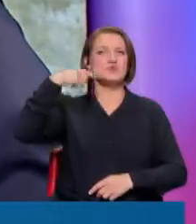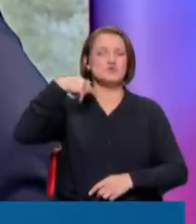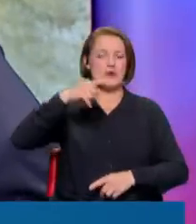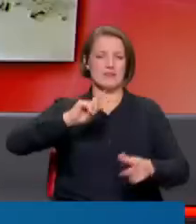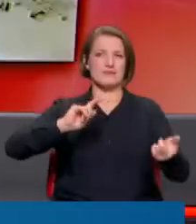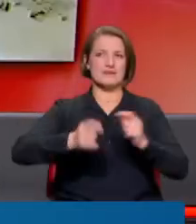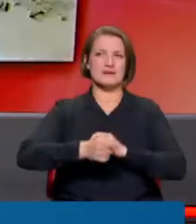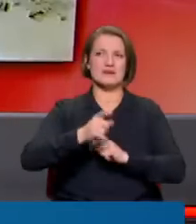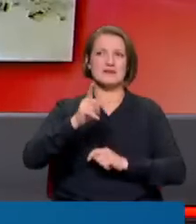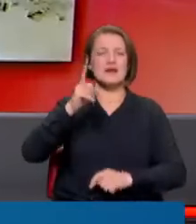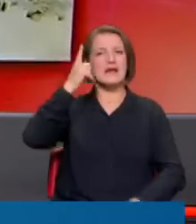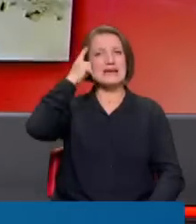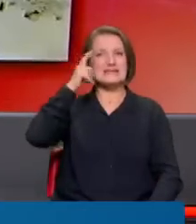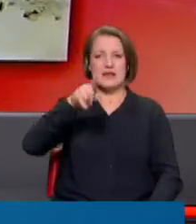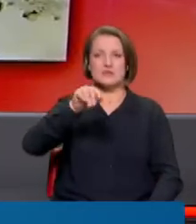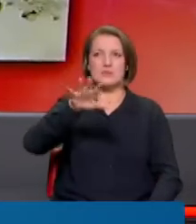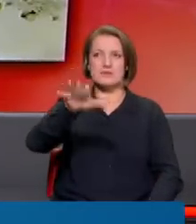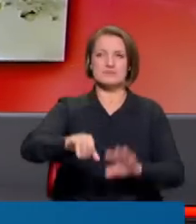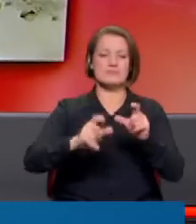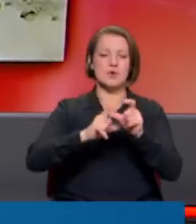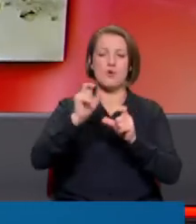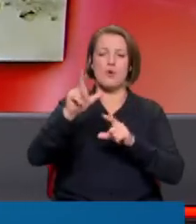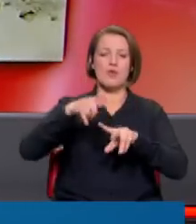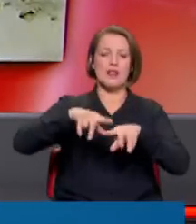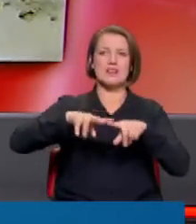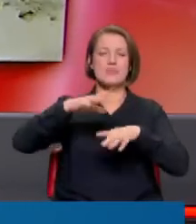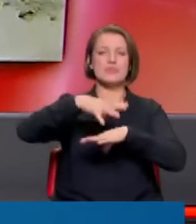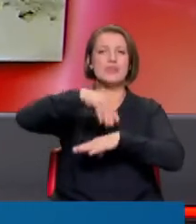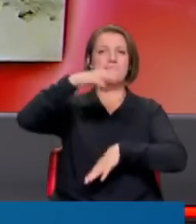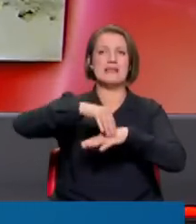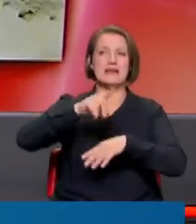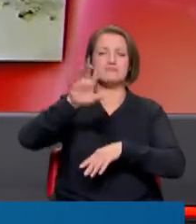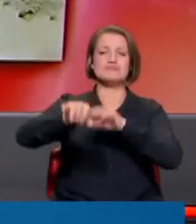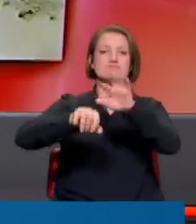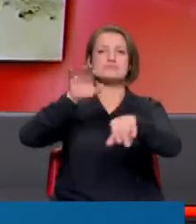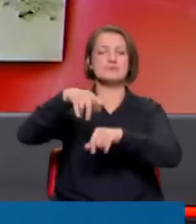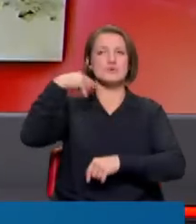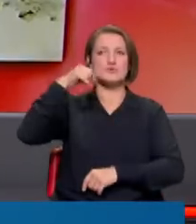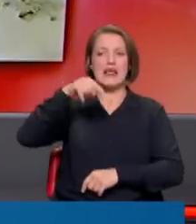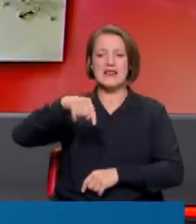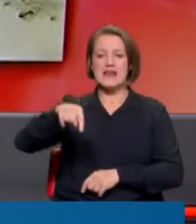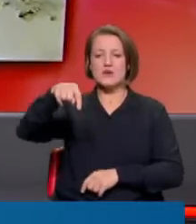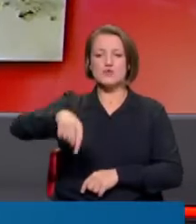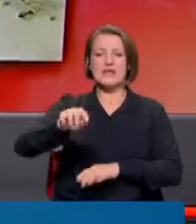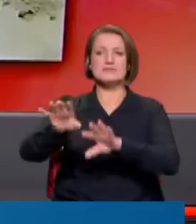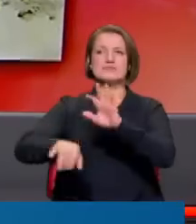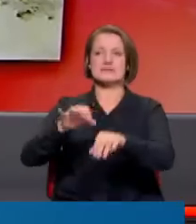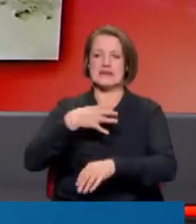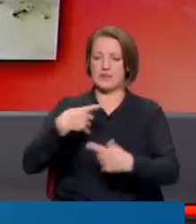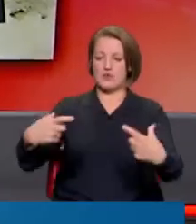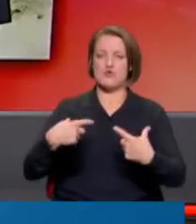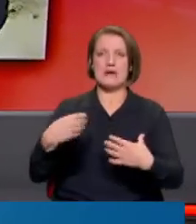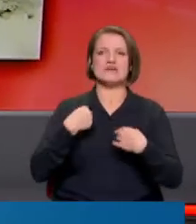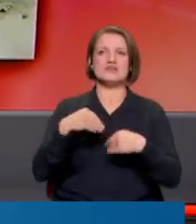değişecek İsrail şu bölgeyi işgal edecek bakın golan tepeleri işgal etmiş zaten ama Suriye'nin güneyini işgal edecek kendini korumak